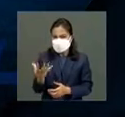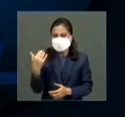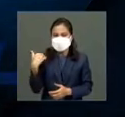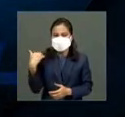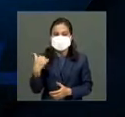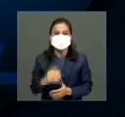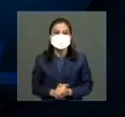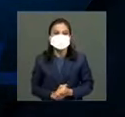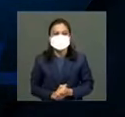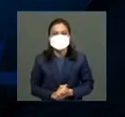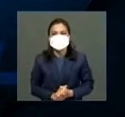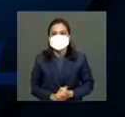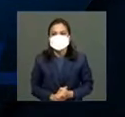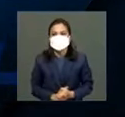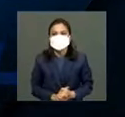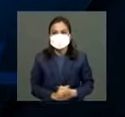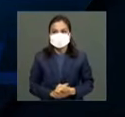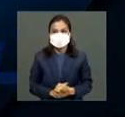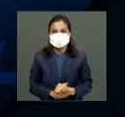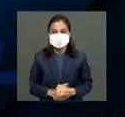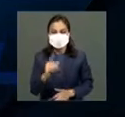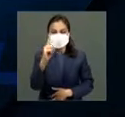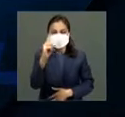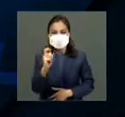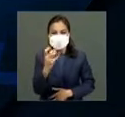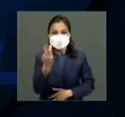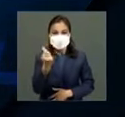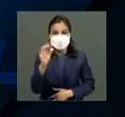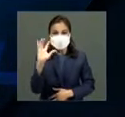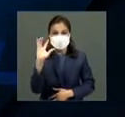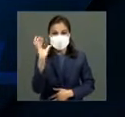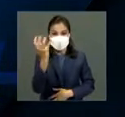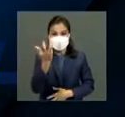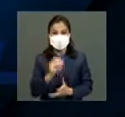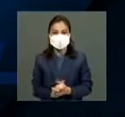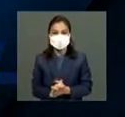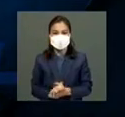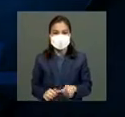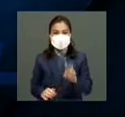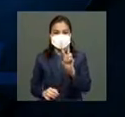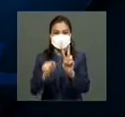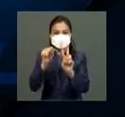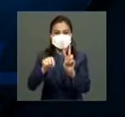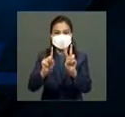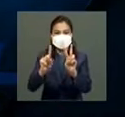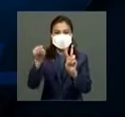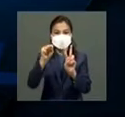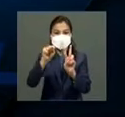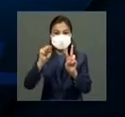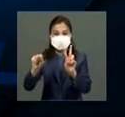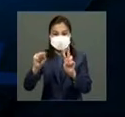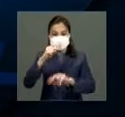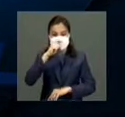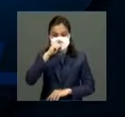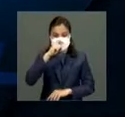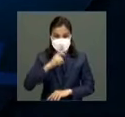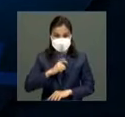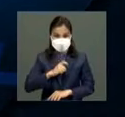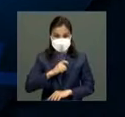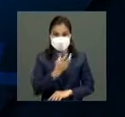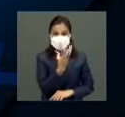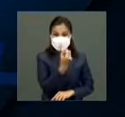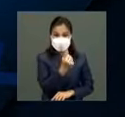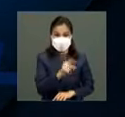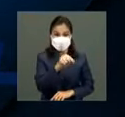ะครับเสียชีวิตนะครับของทั่วโลกอยู่ที่ 2.1% ซึ่งมากกว่าของประเทศไทยนะครับของเราอยู่